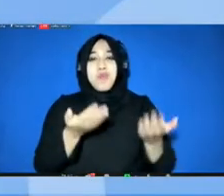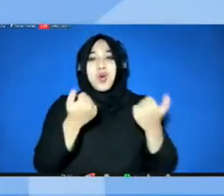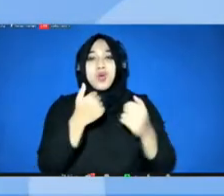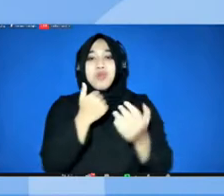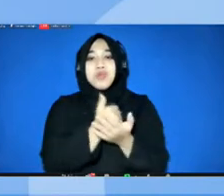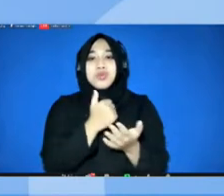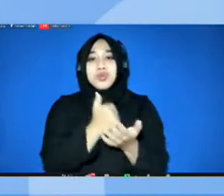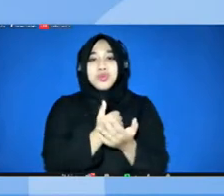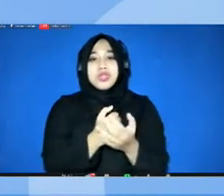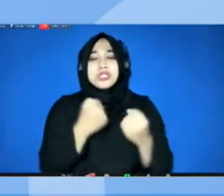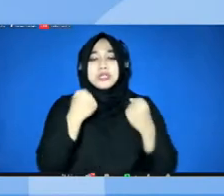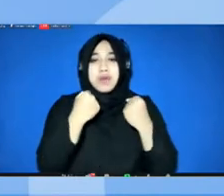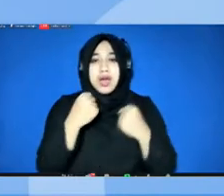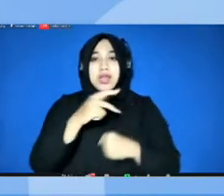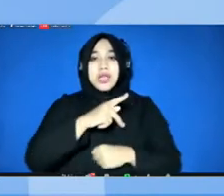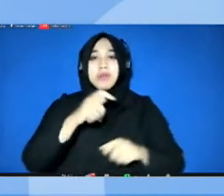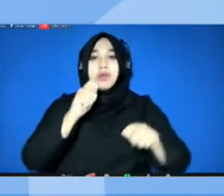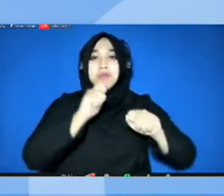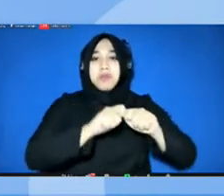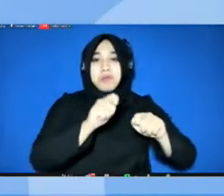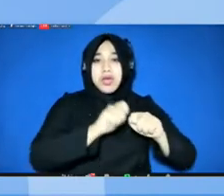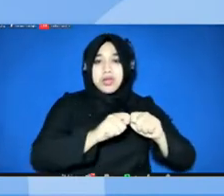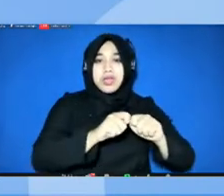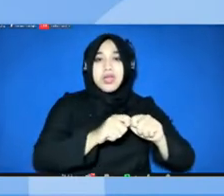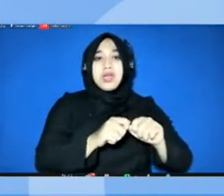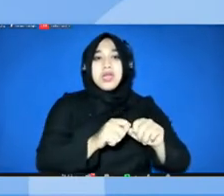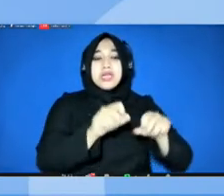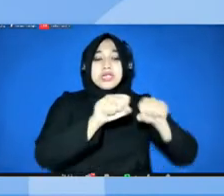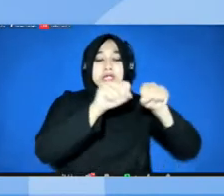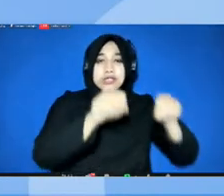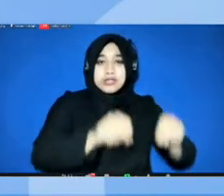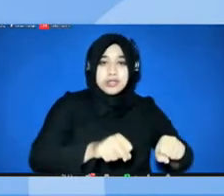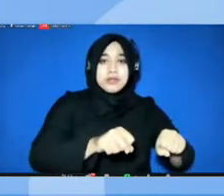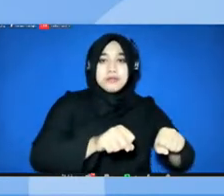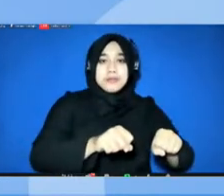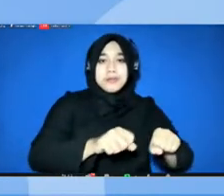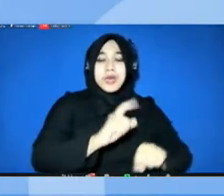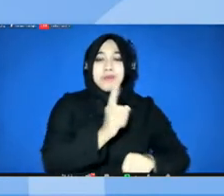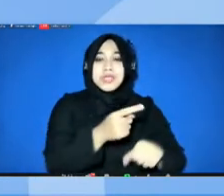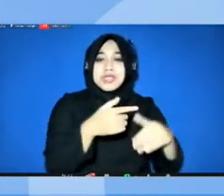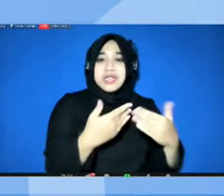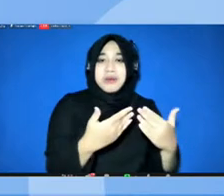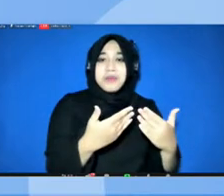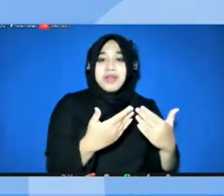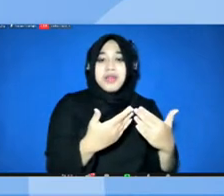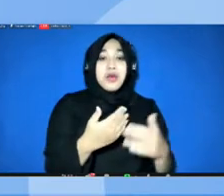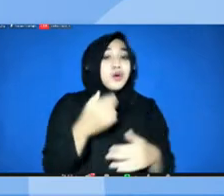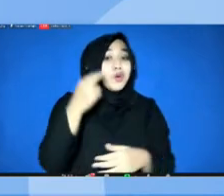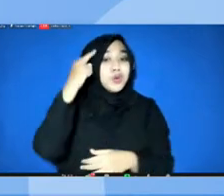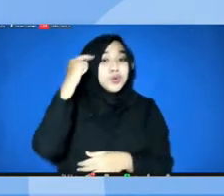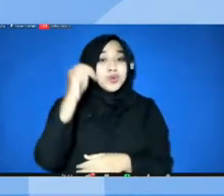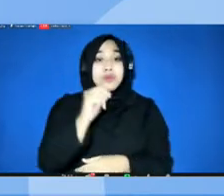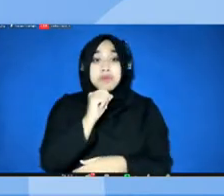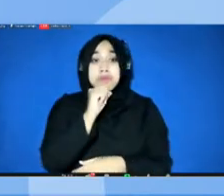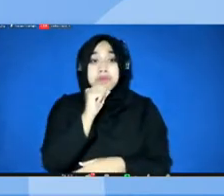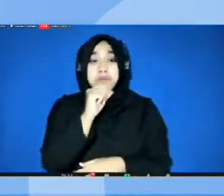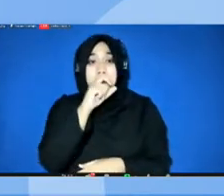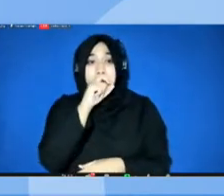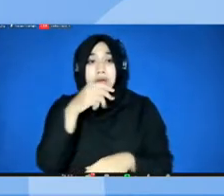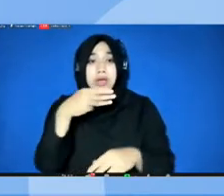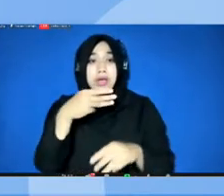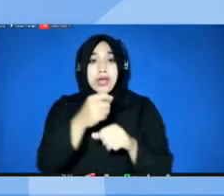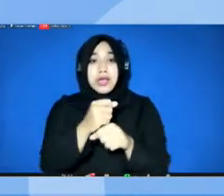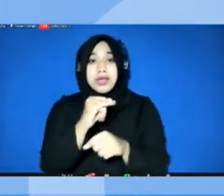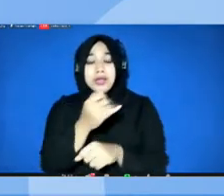terus bagi kami untuk membenahi hal-hal sistem-sistem. Dan tentunya kepada Pak Egy dan juga